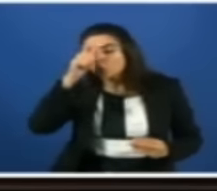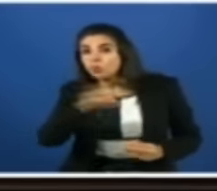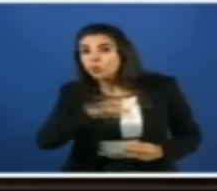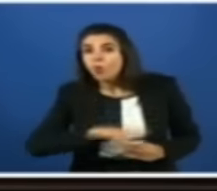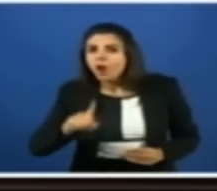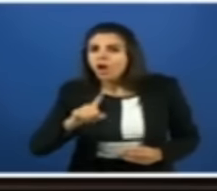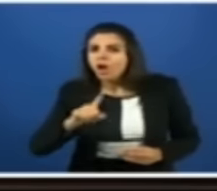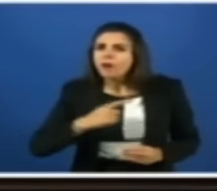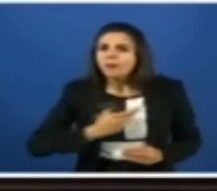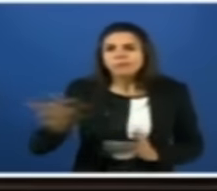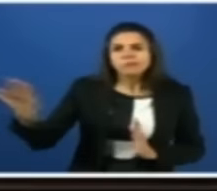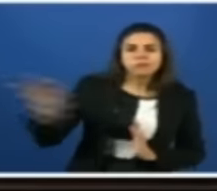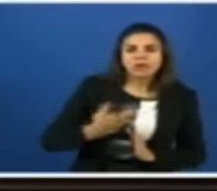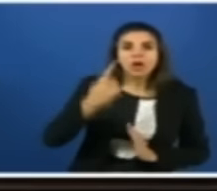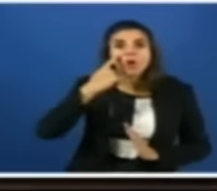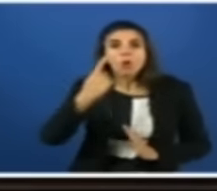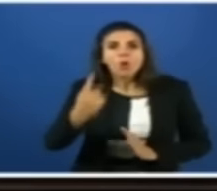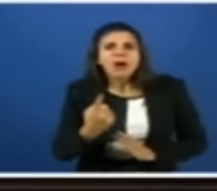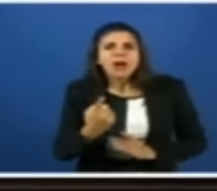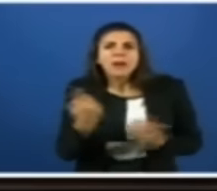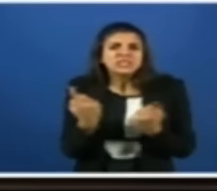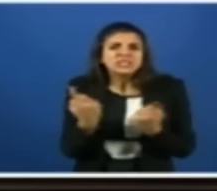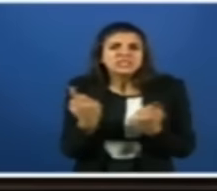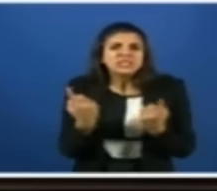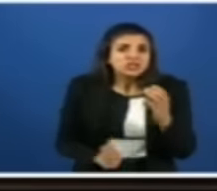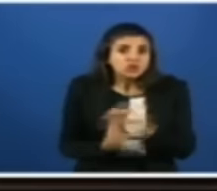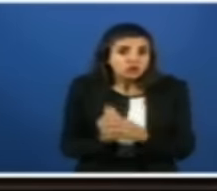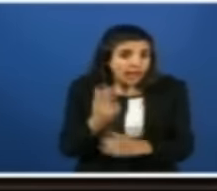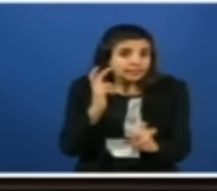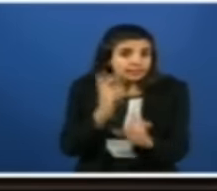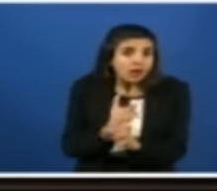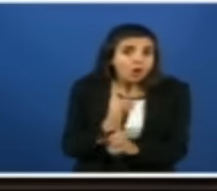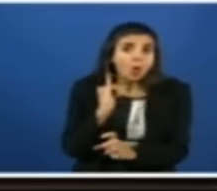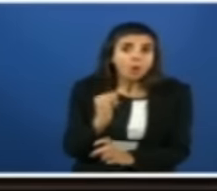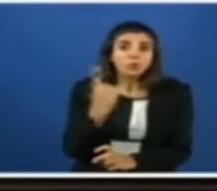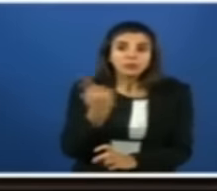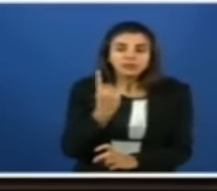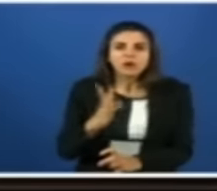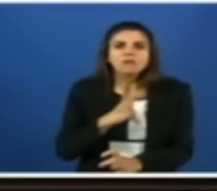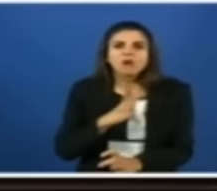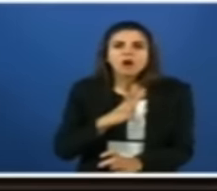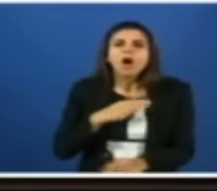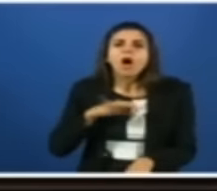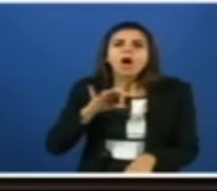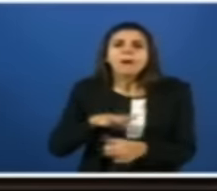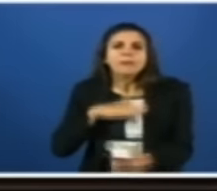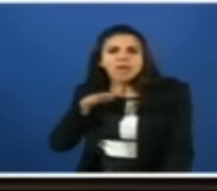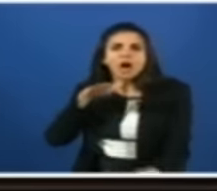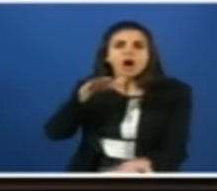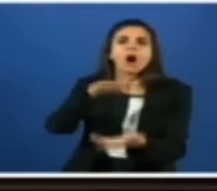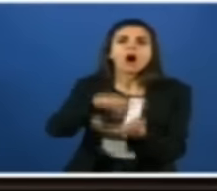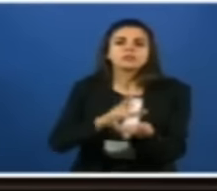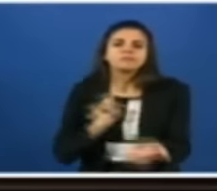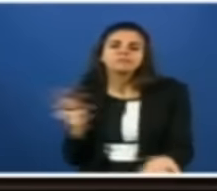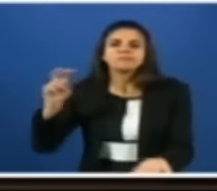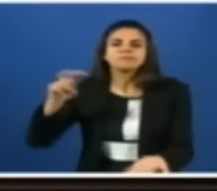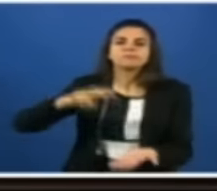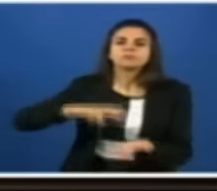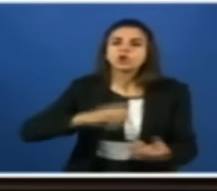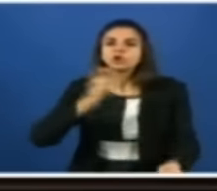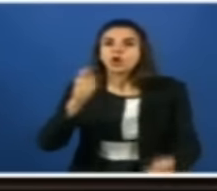aleyhine herhangi bir durum ortaya çıkarsa gereken adım anında